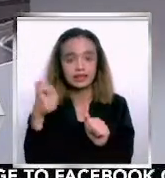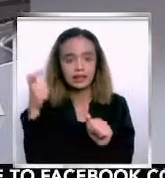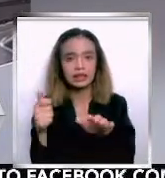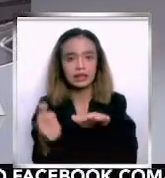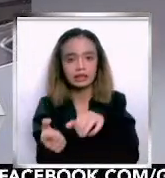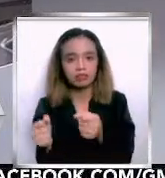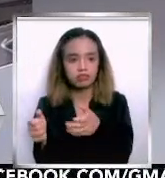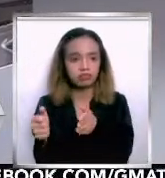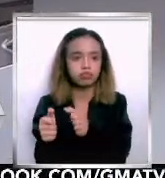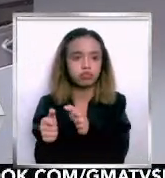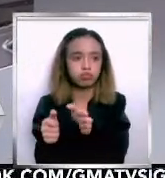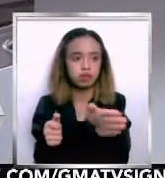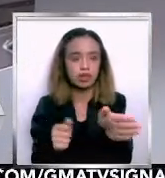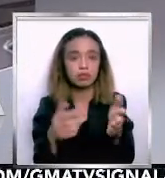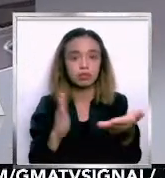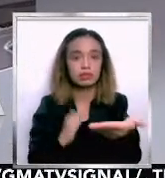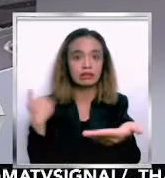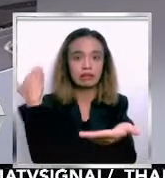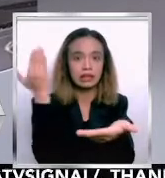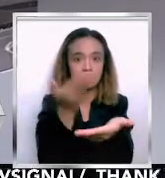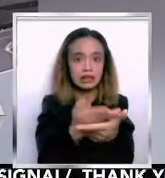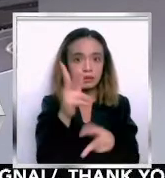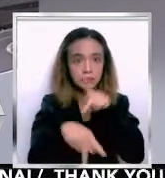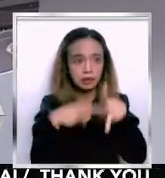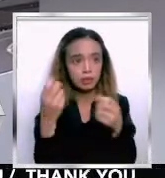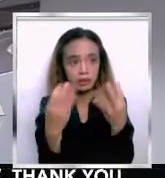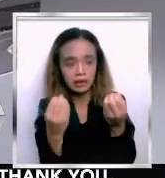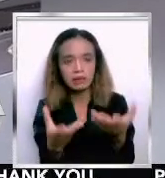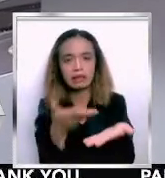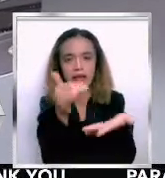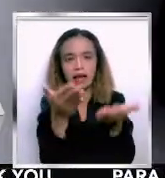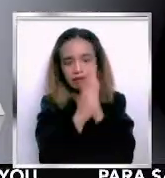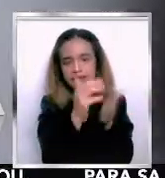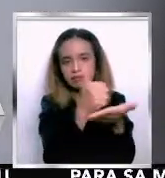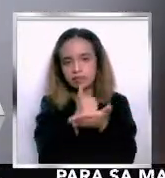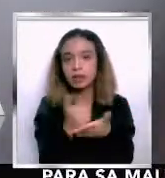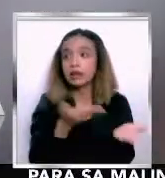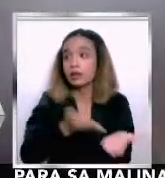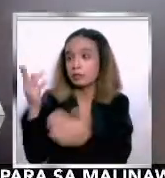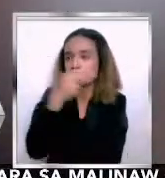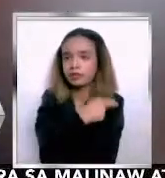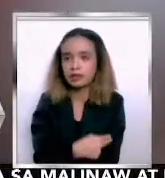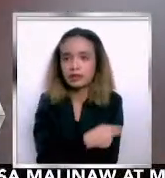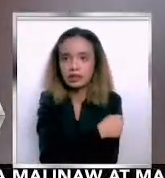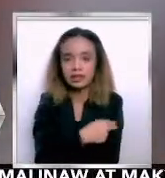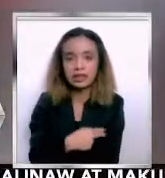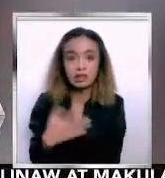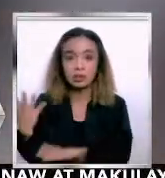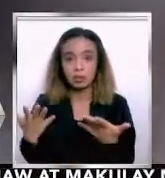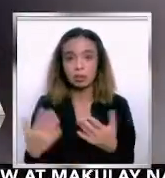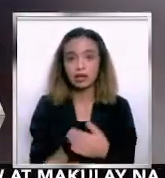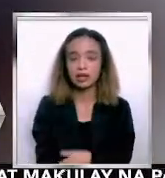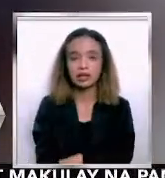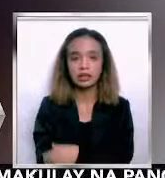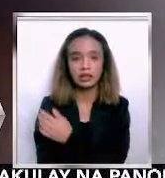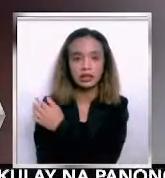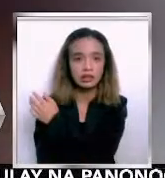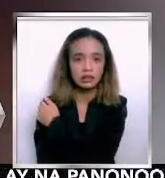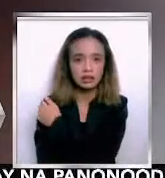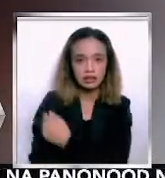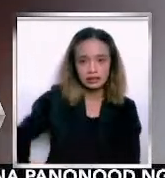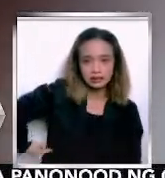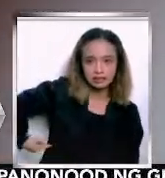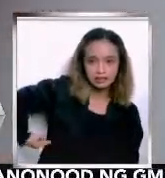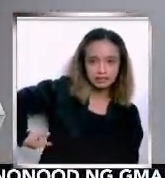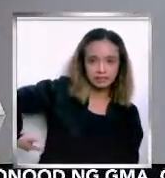sa mataong lugar para makahingi ng tulong. Agad namang dinala sa ospital si Pareha na tinamaan sa kanang bahagi ng tangiliran.